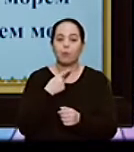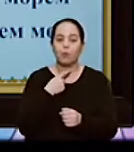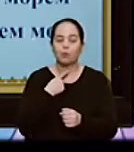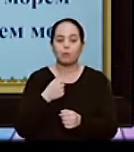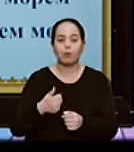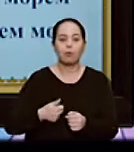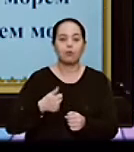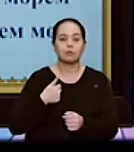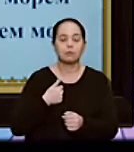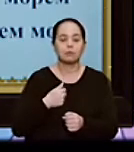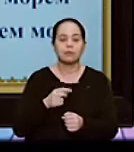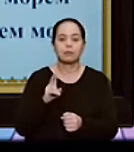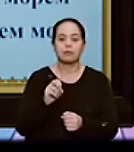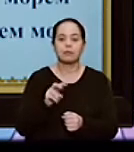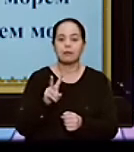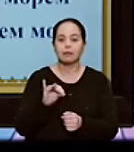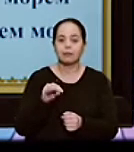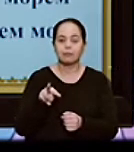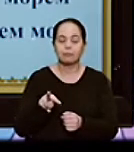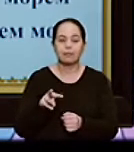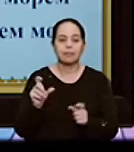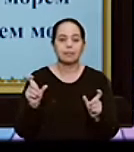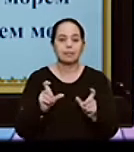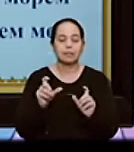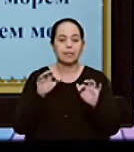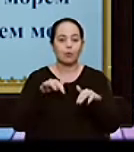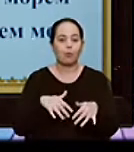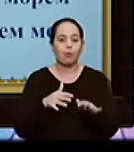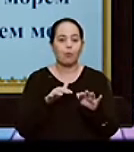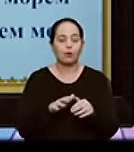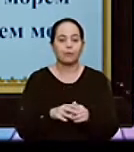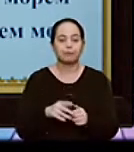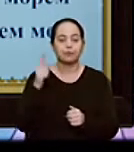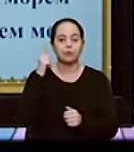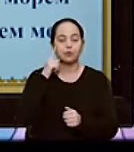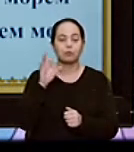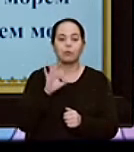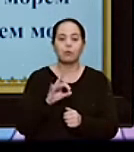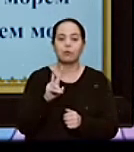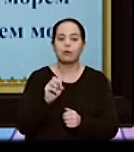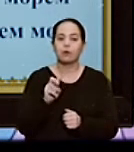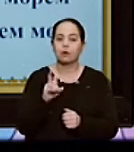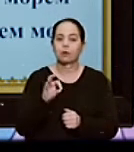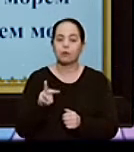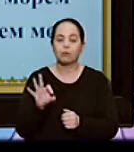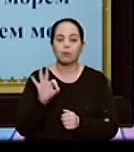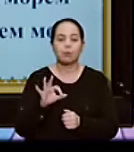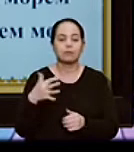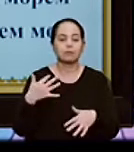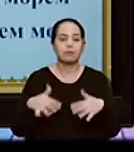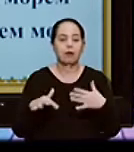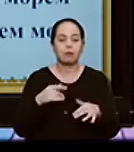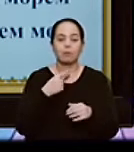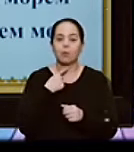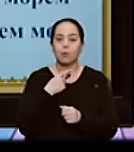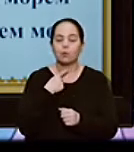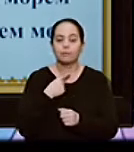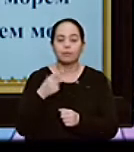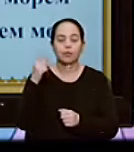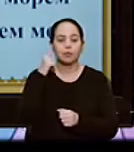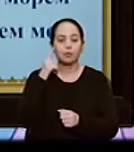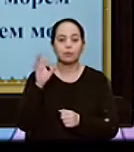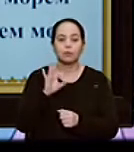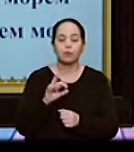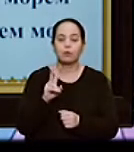гордиться каким синим морем. Думать о каком о слабом голосе, думать о